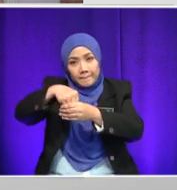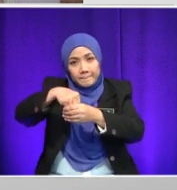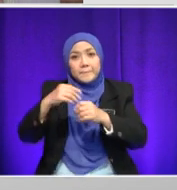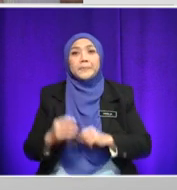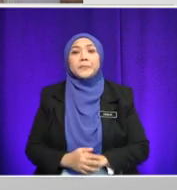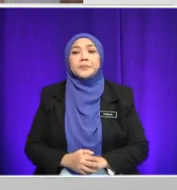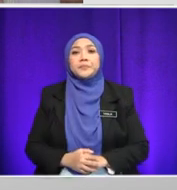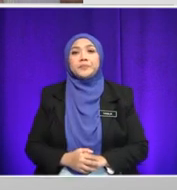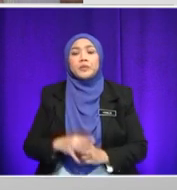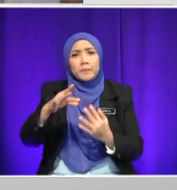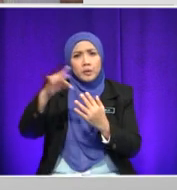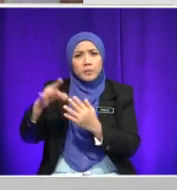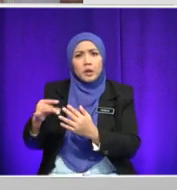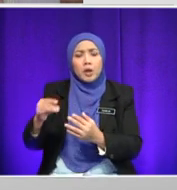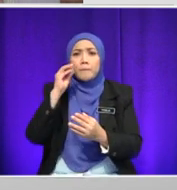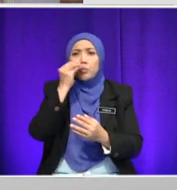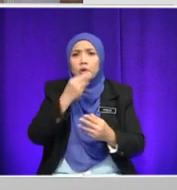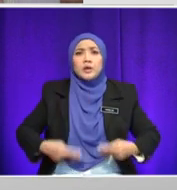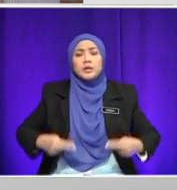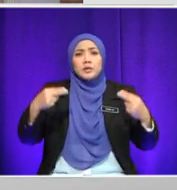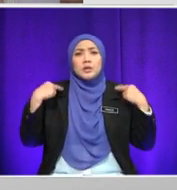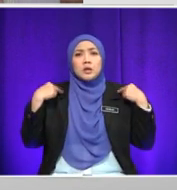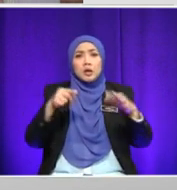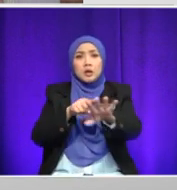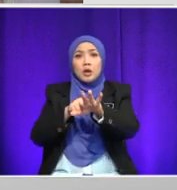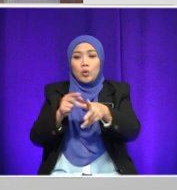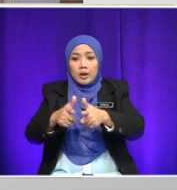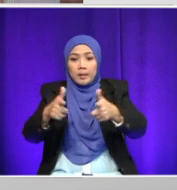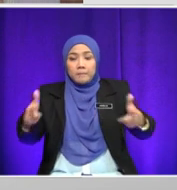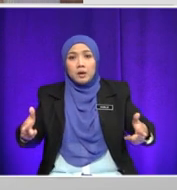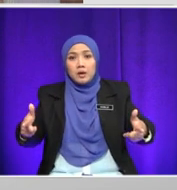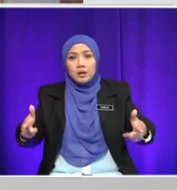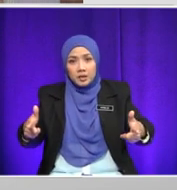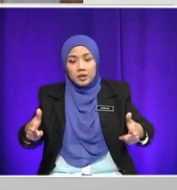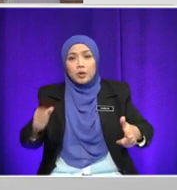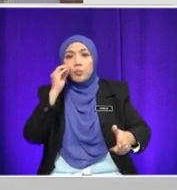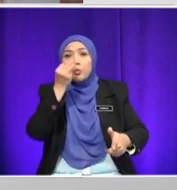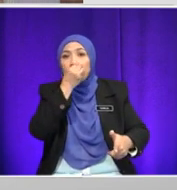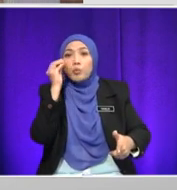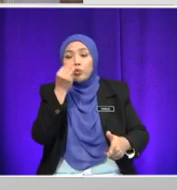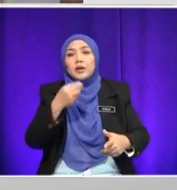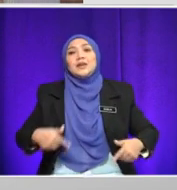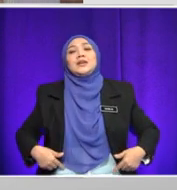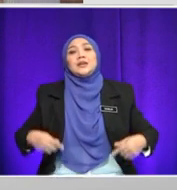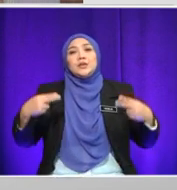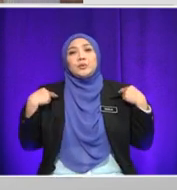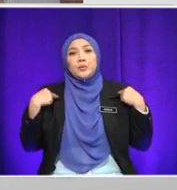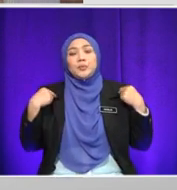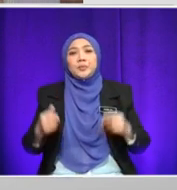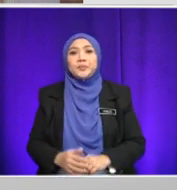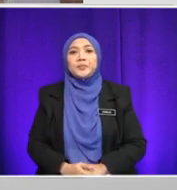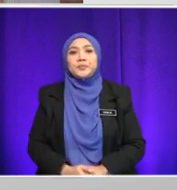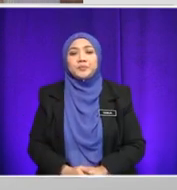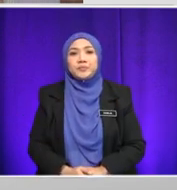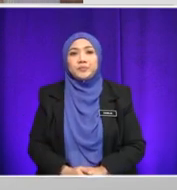pemilihan bunga segar atau berdaun lebar menjadi pilihan dekorasi Oke ini bunga-bunga hiduplah ini kalau kita